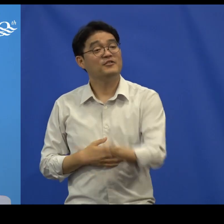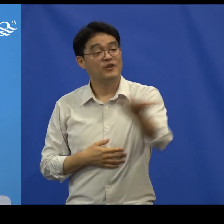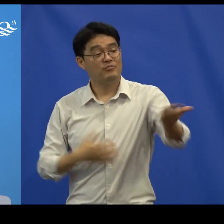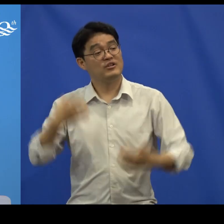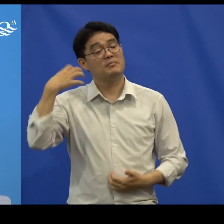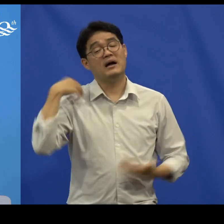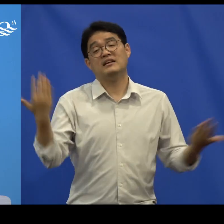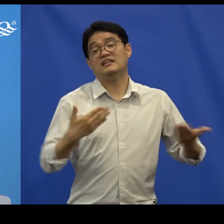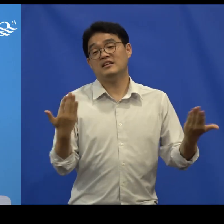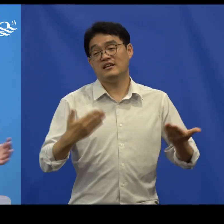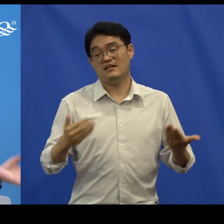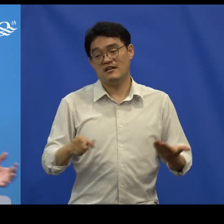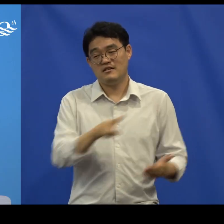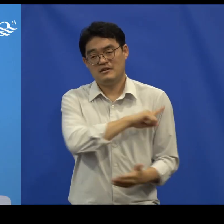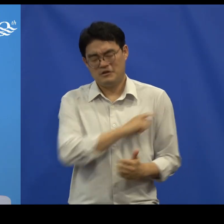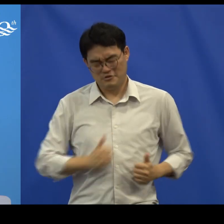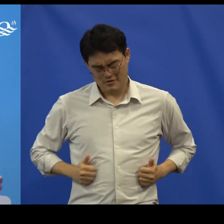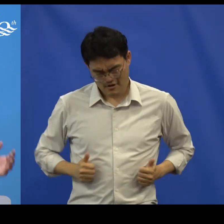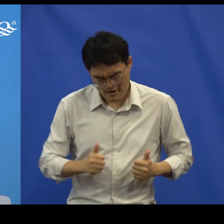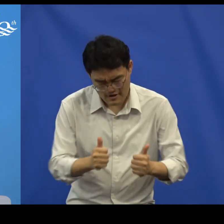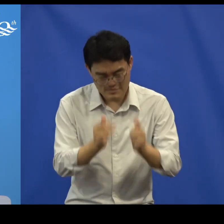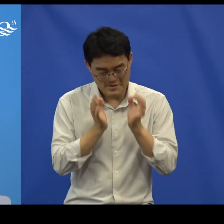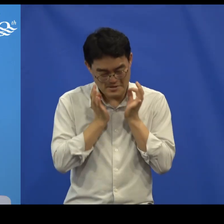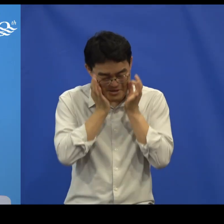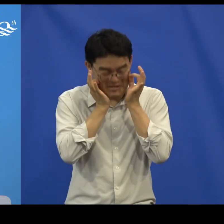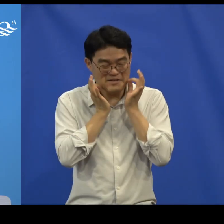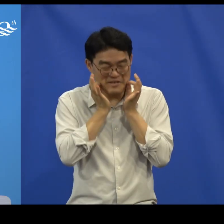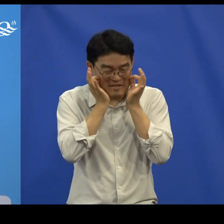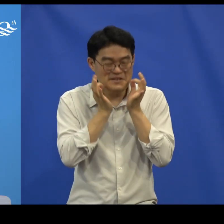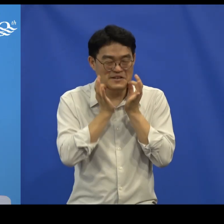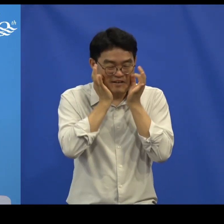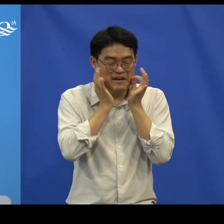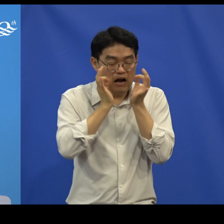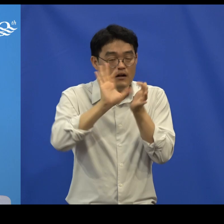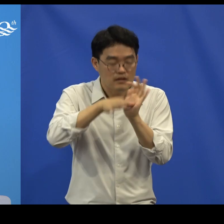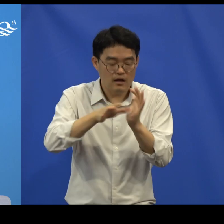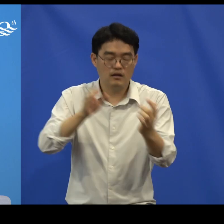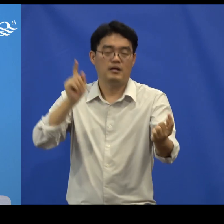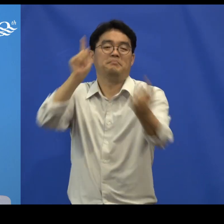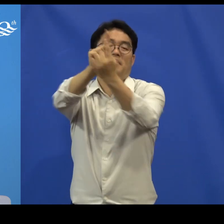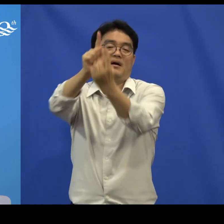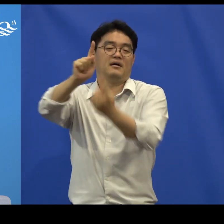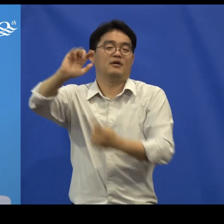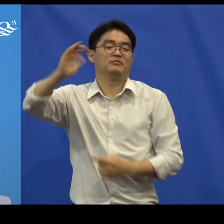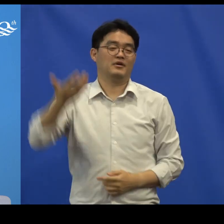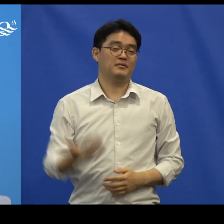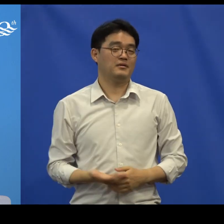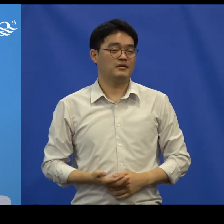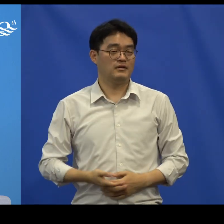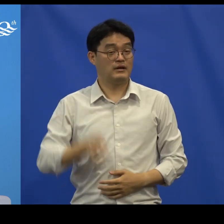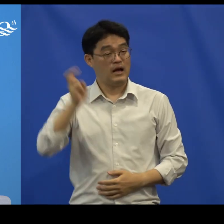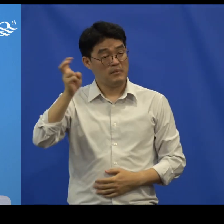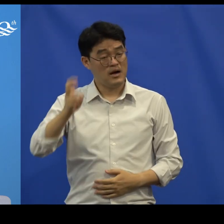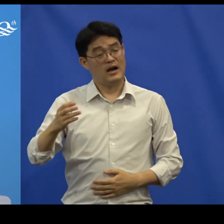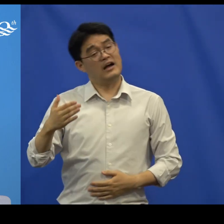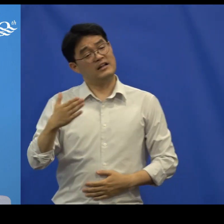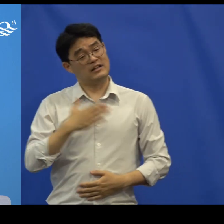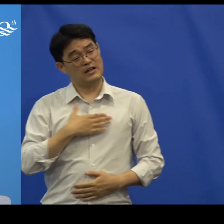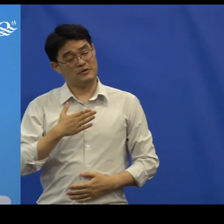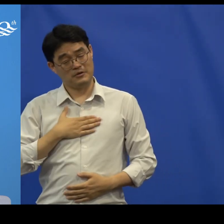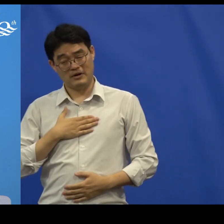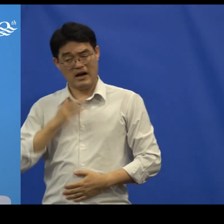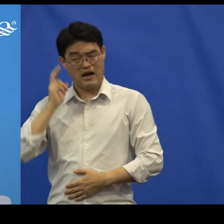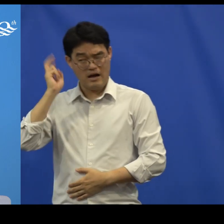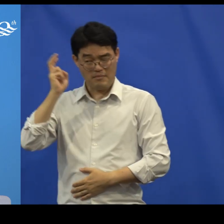저는 설교 준비하고 설교하는 게 가장 많이 하는 거고, 그게 거의 전부니까 아마 설교를 준비하든 때나 아니면